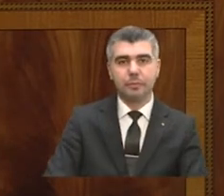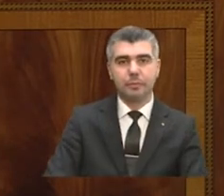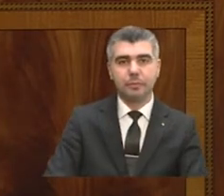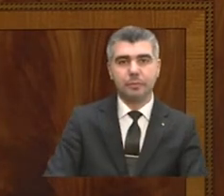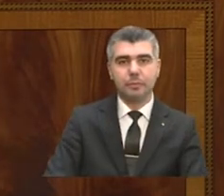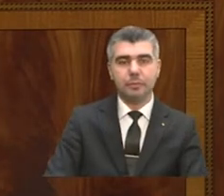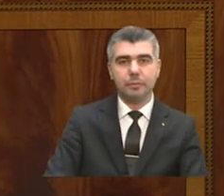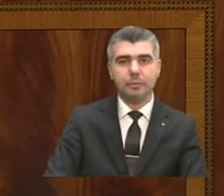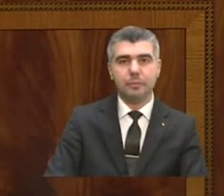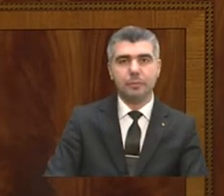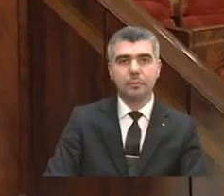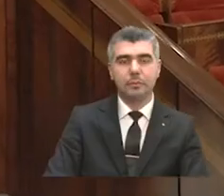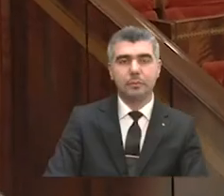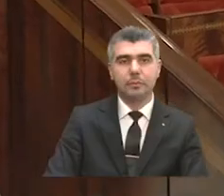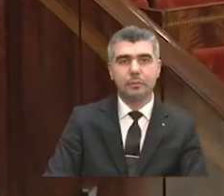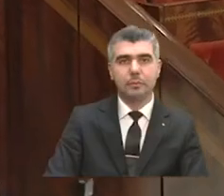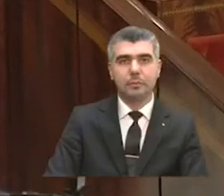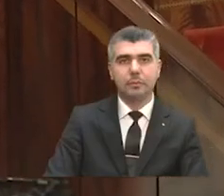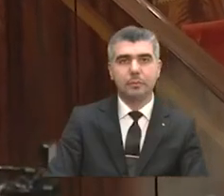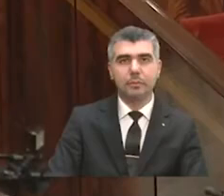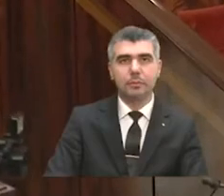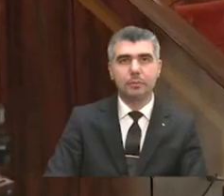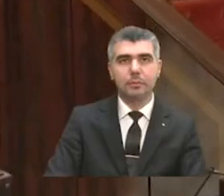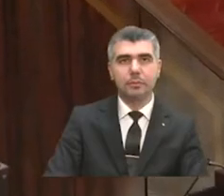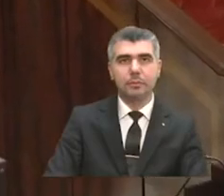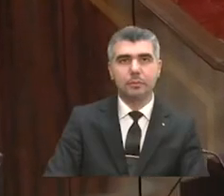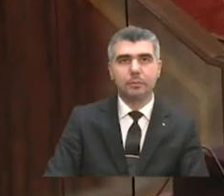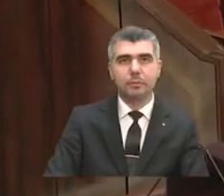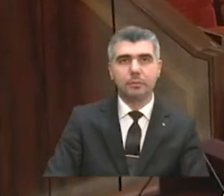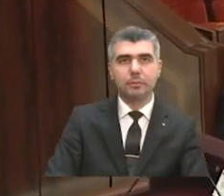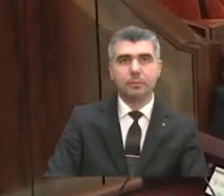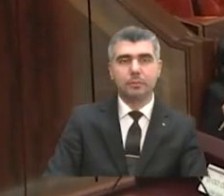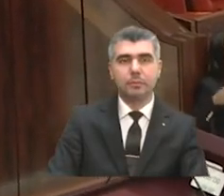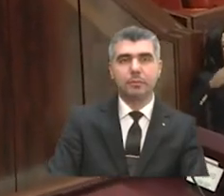au représentant du groupe Al-Haraki.